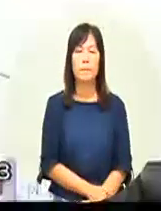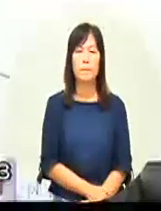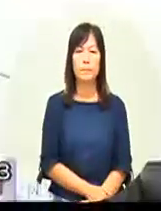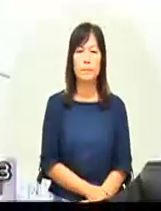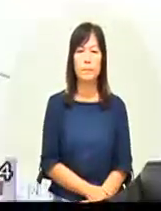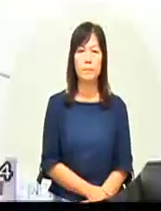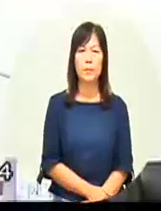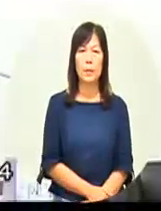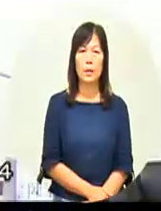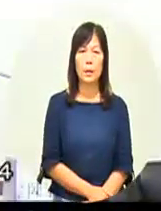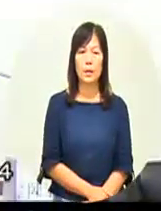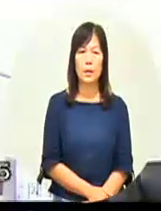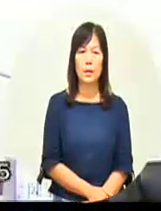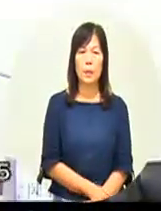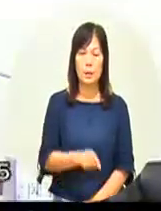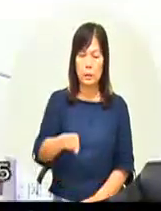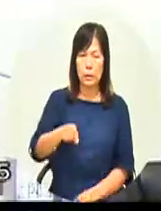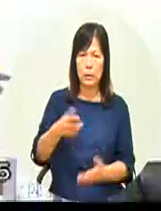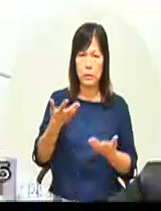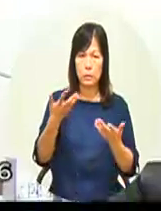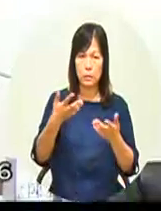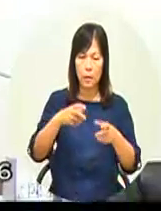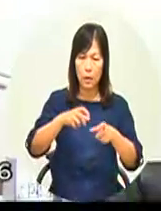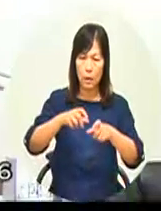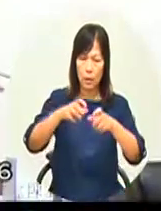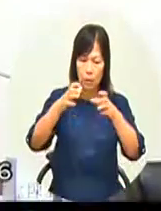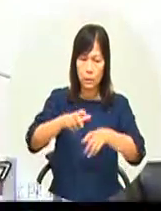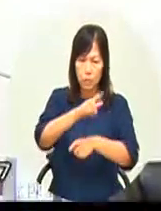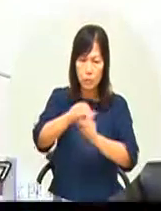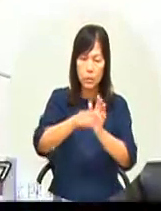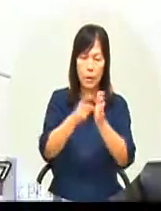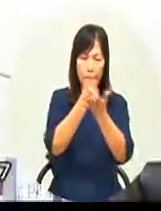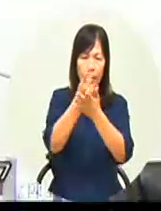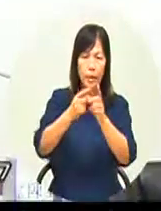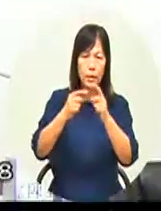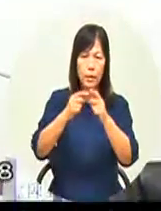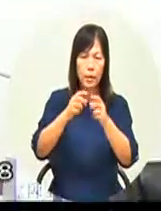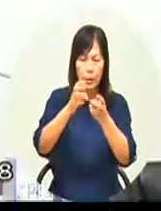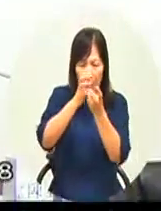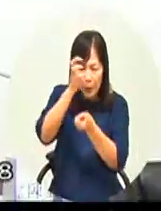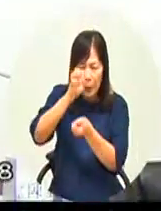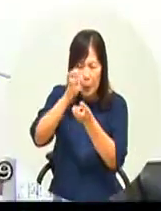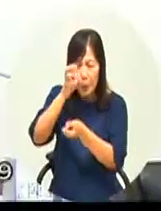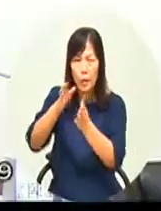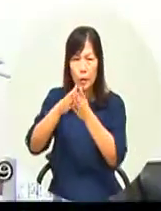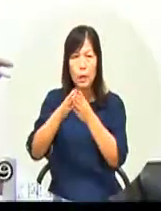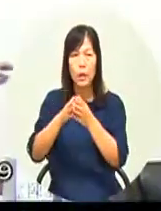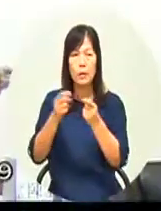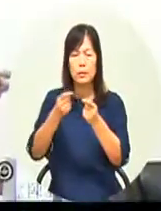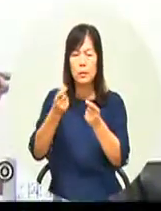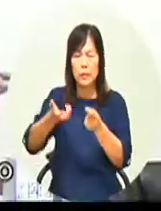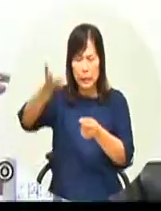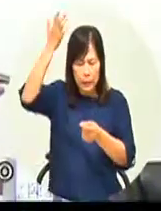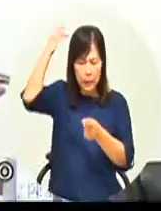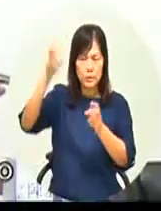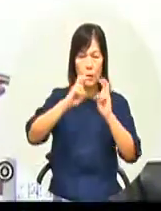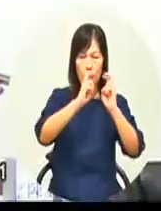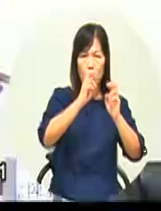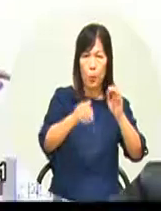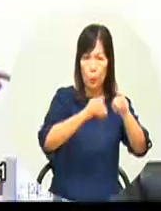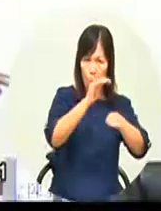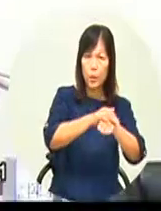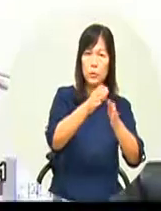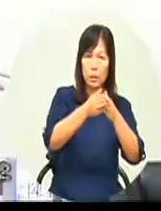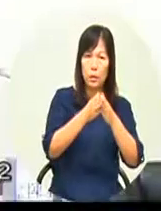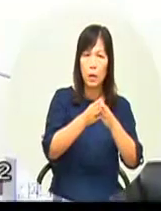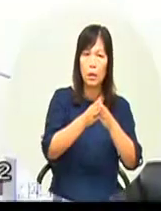坐。因为这样的一个设施，在任何一个大小细节，因为当初捷运要完成的时候，我们